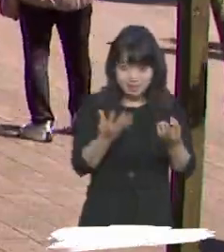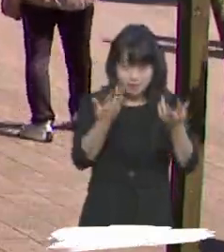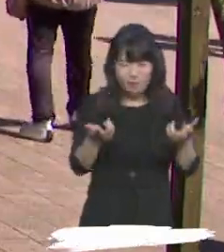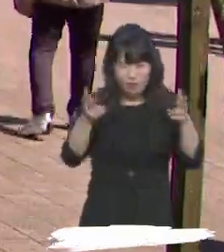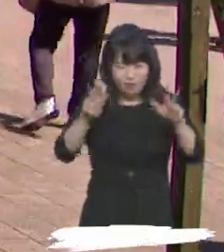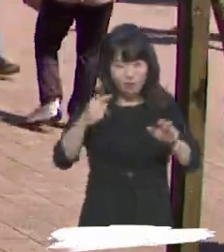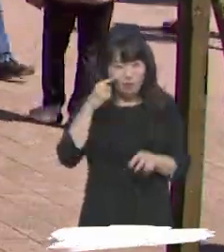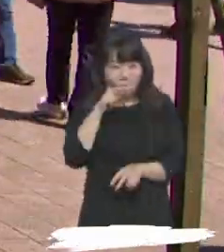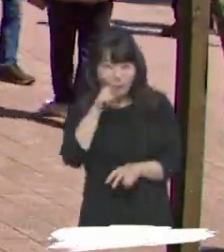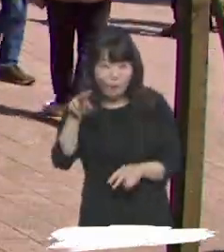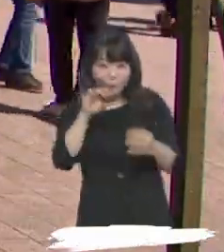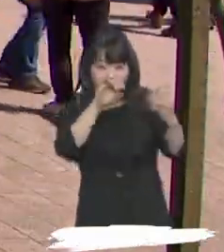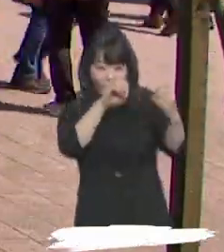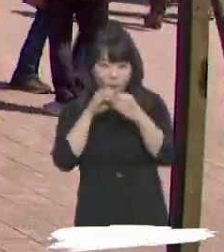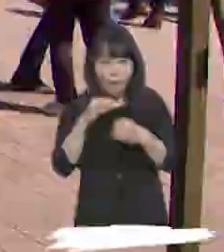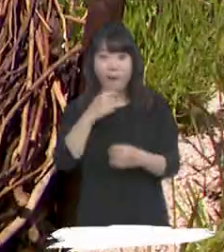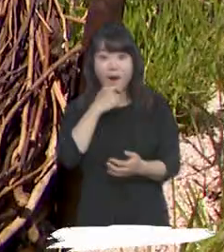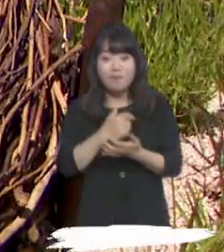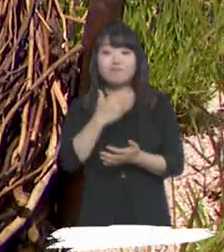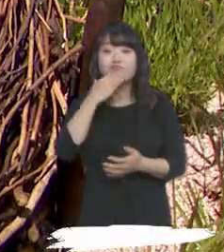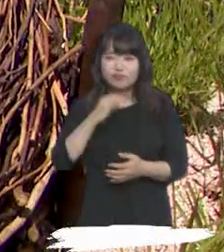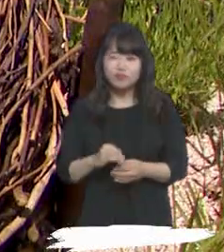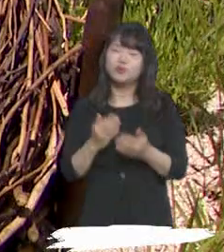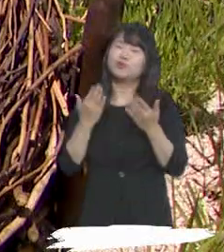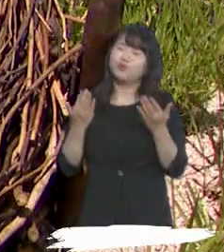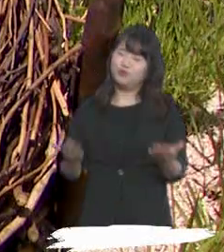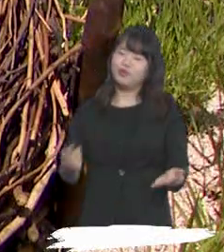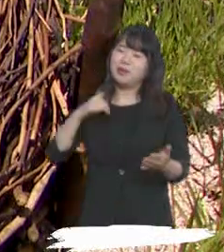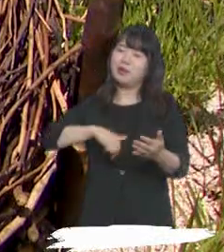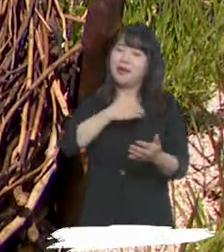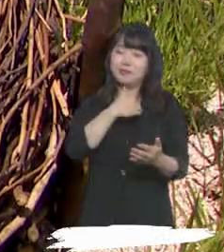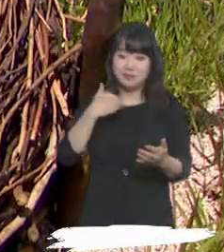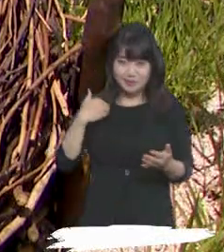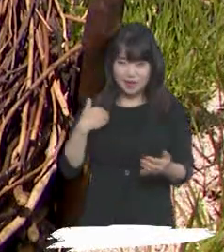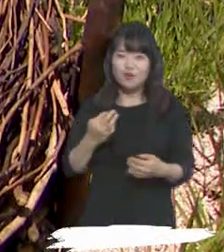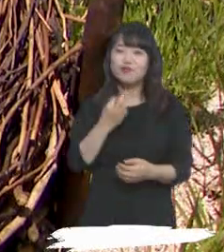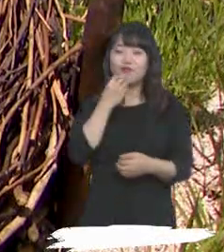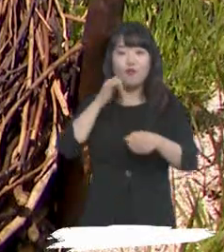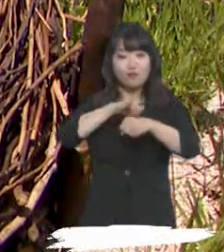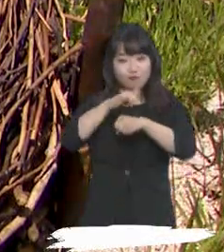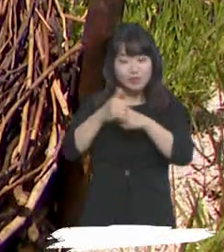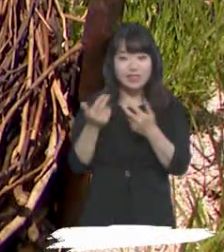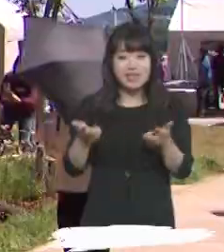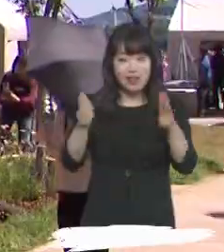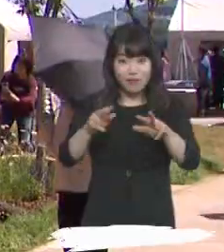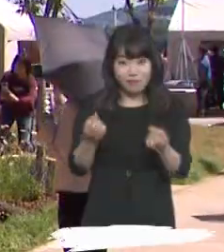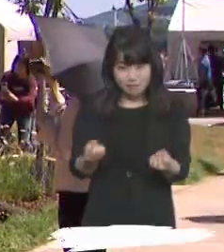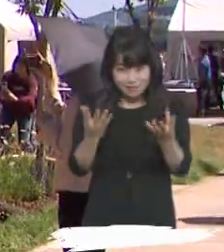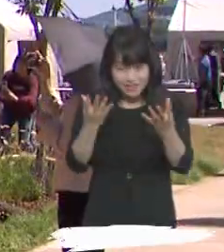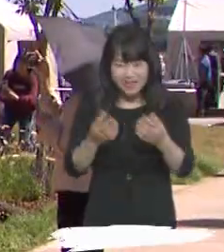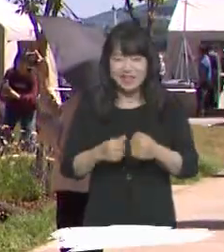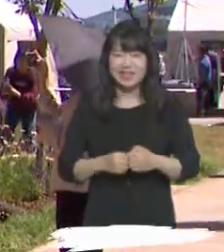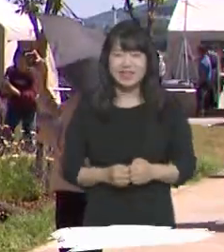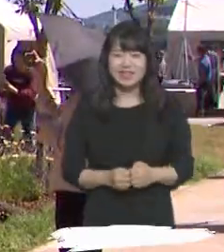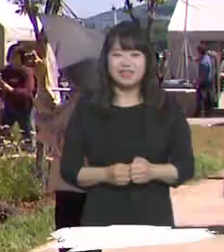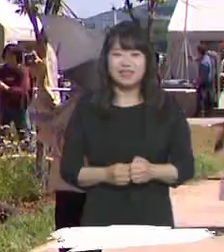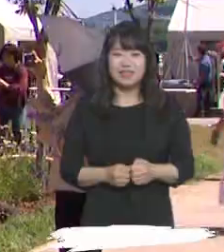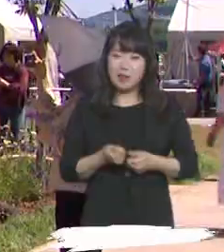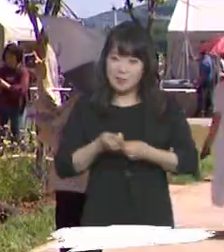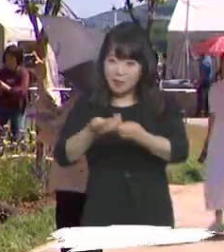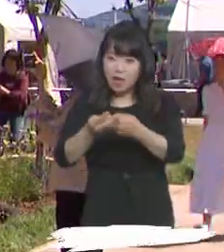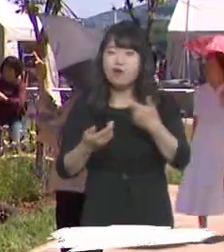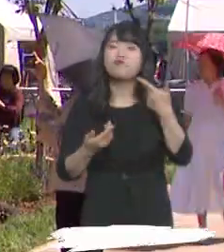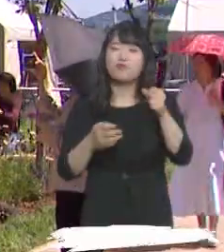있는 매력은 물론 시민들에게 쉼과 여유를 전할 서울국제정원박람회. 6만